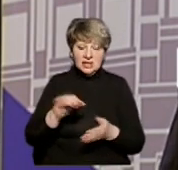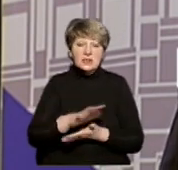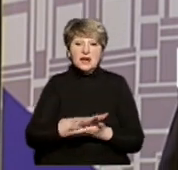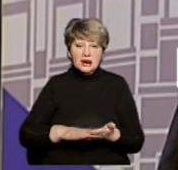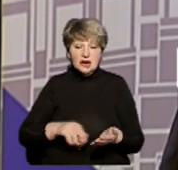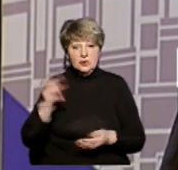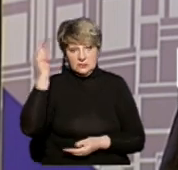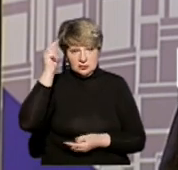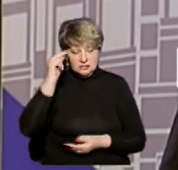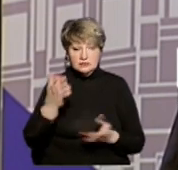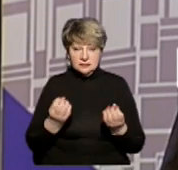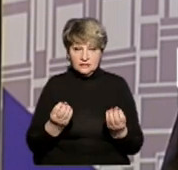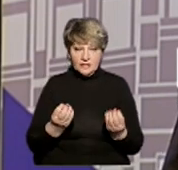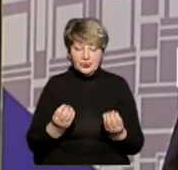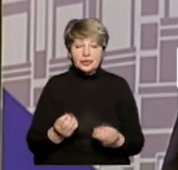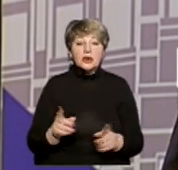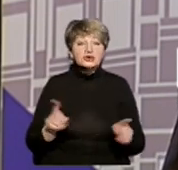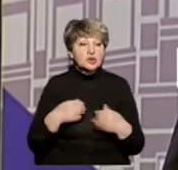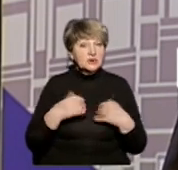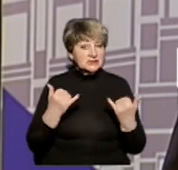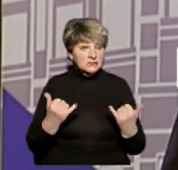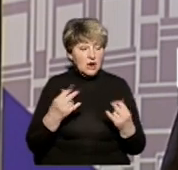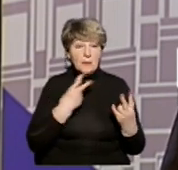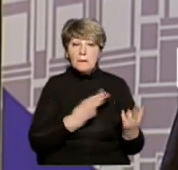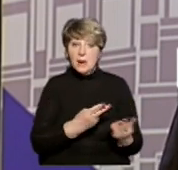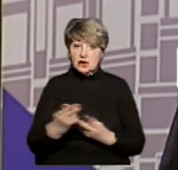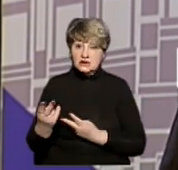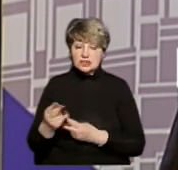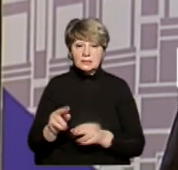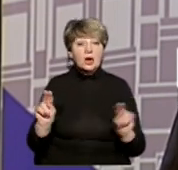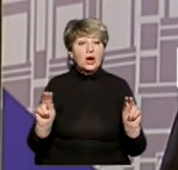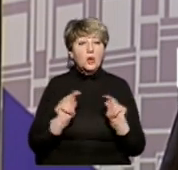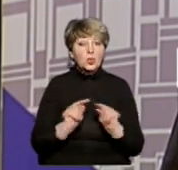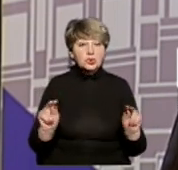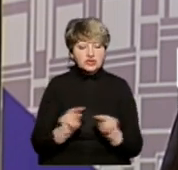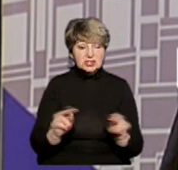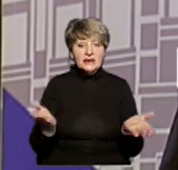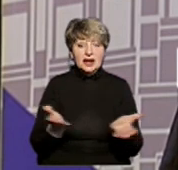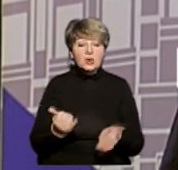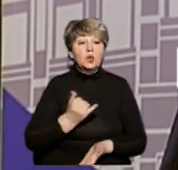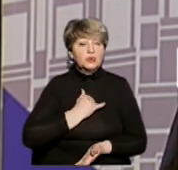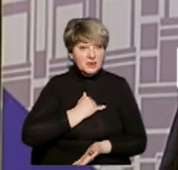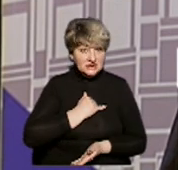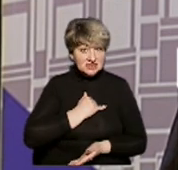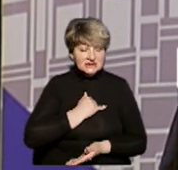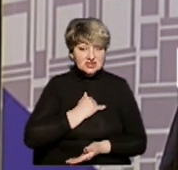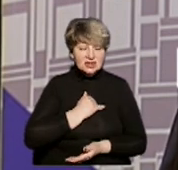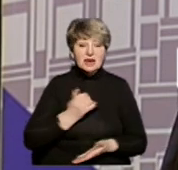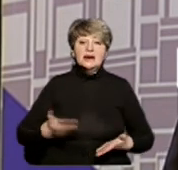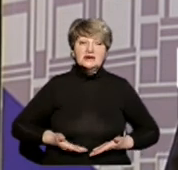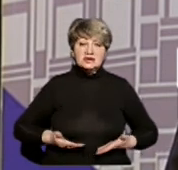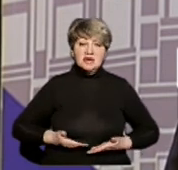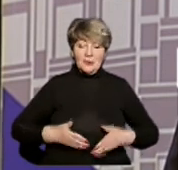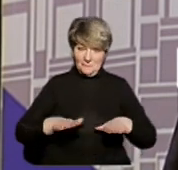закладах. По тому, що ми на сьогодні бачимо, ті учні, які в нас, як правило, мешкають